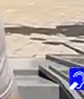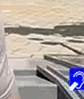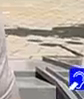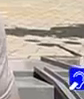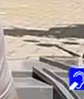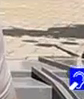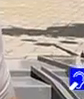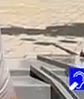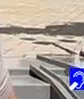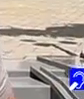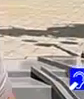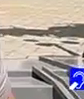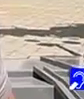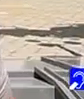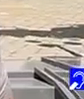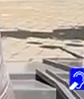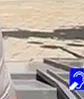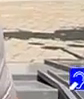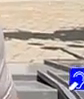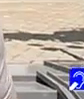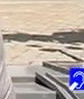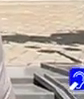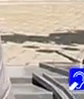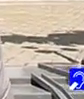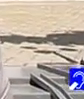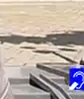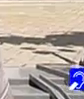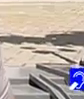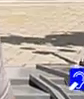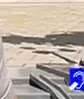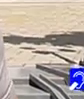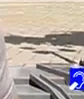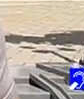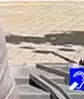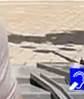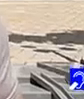Așteptări pozitive. Noi tot timpul ne gândim că să fie ceva pozitiv, poate ar fi ceva schimbări. Adică,